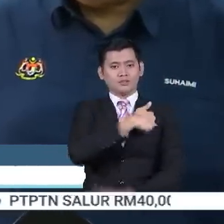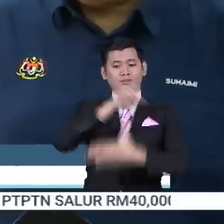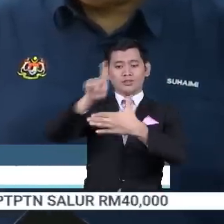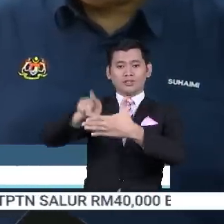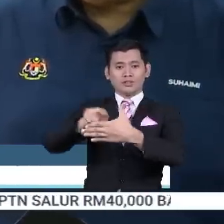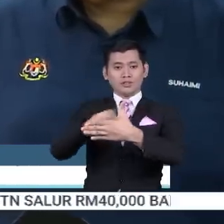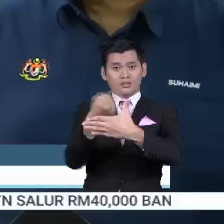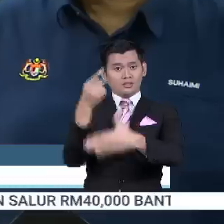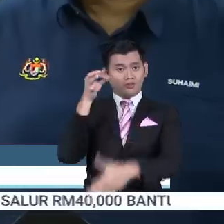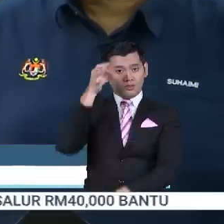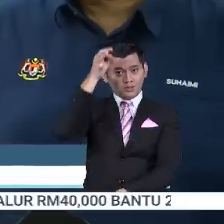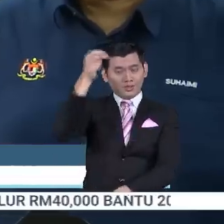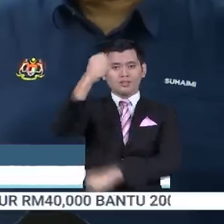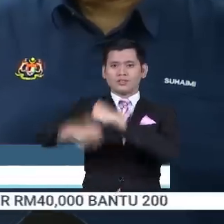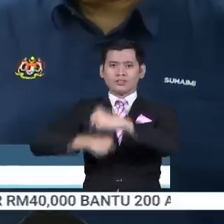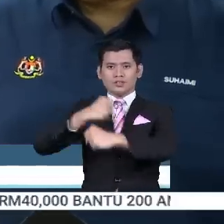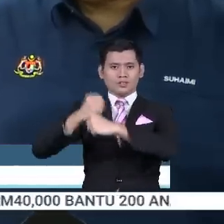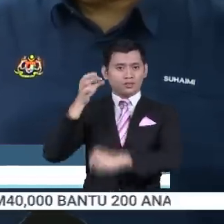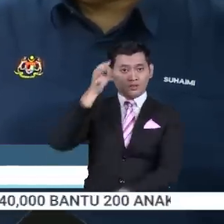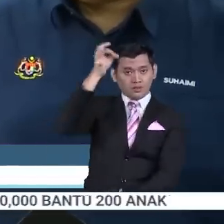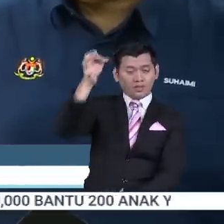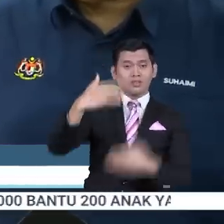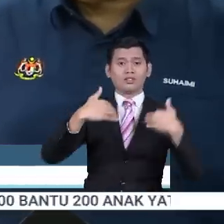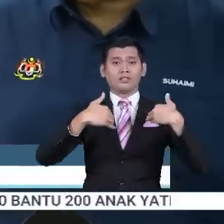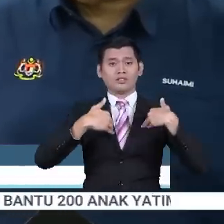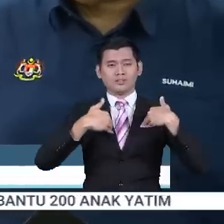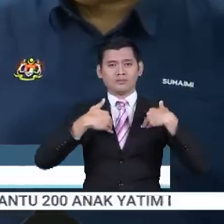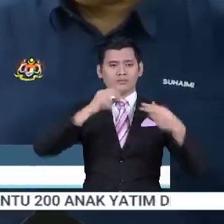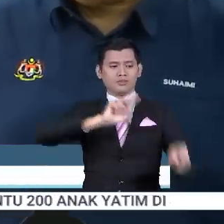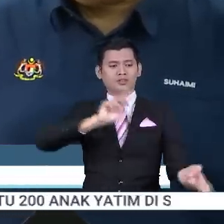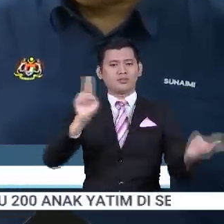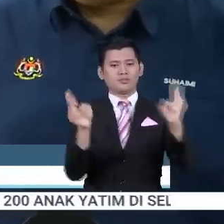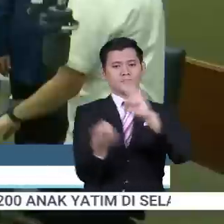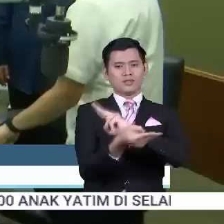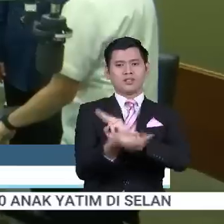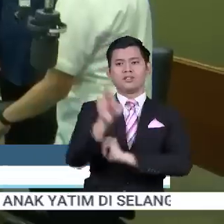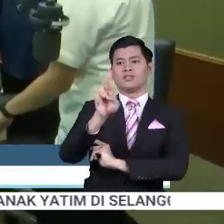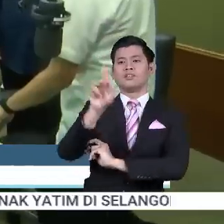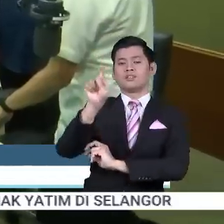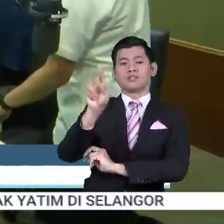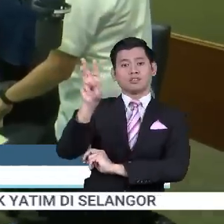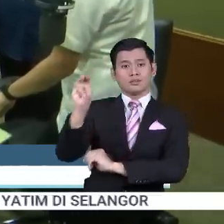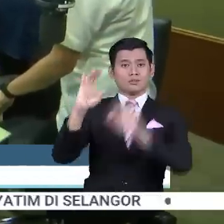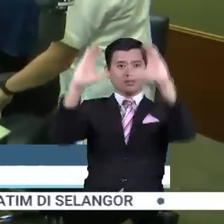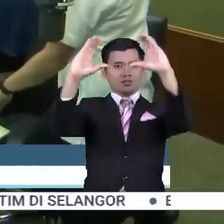yang akan datang akan menyaksikan perubahan di RTM yang positif.